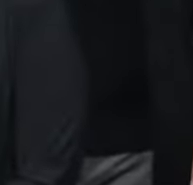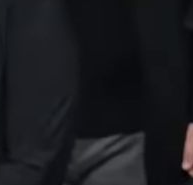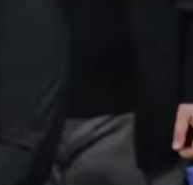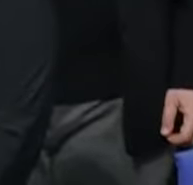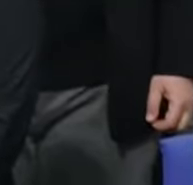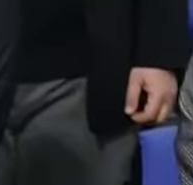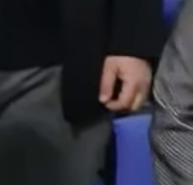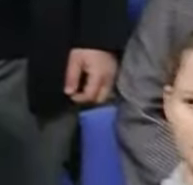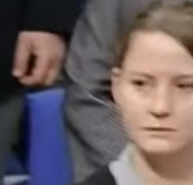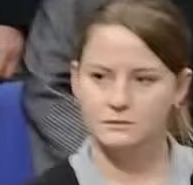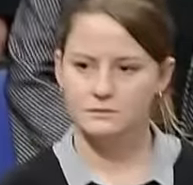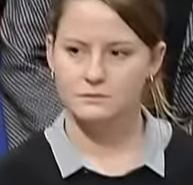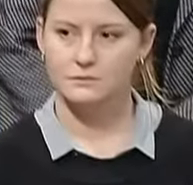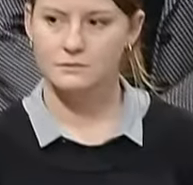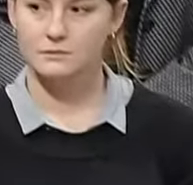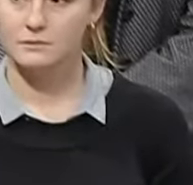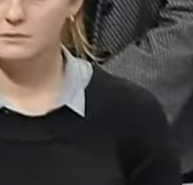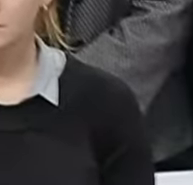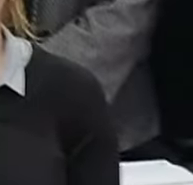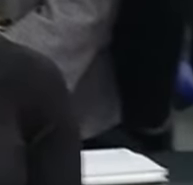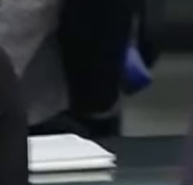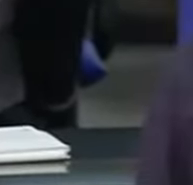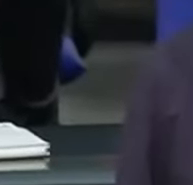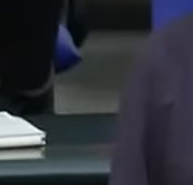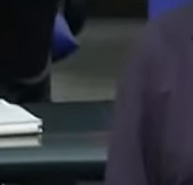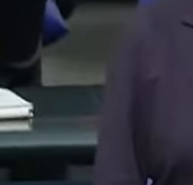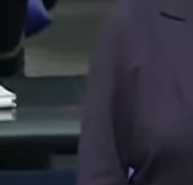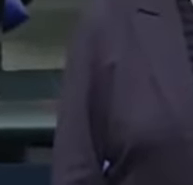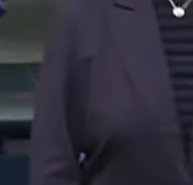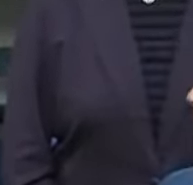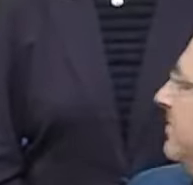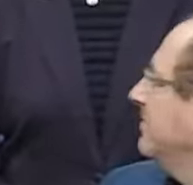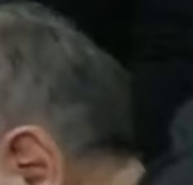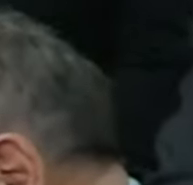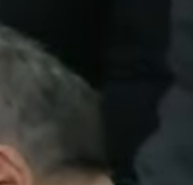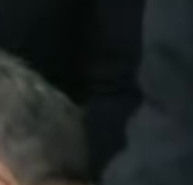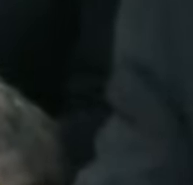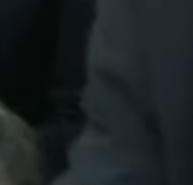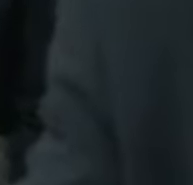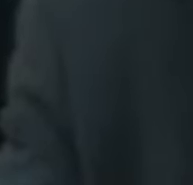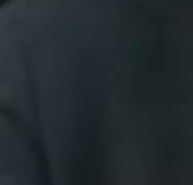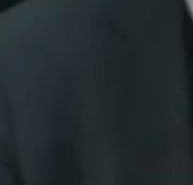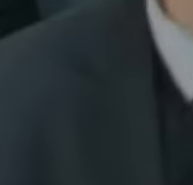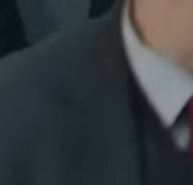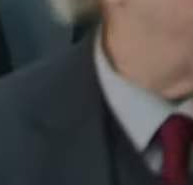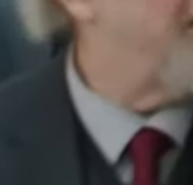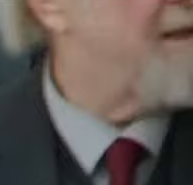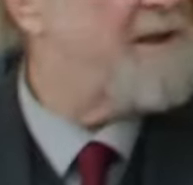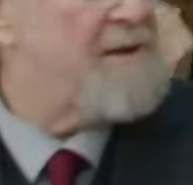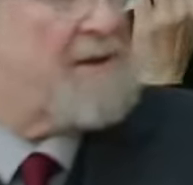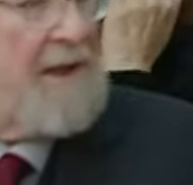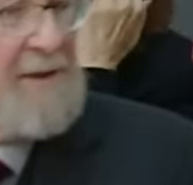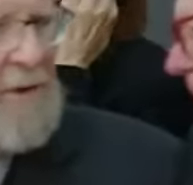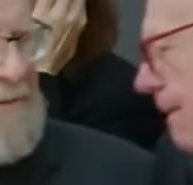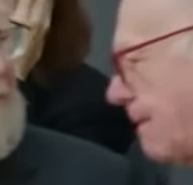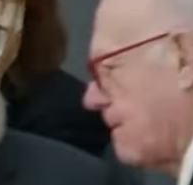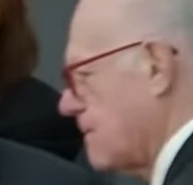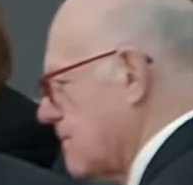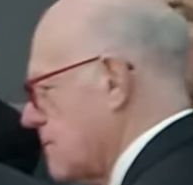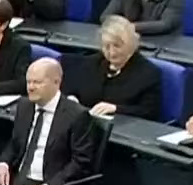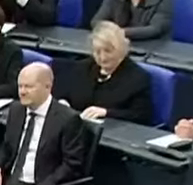Der Bundespräsident geleitet Eva Sepeschi ins Plenum. In ihrer Rede zum Holocaust-Gedenktag warnt